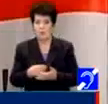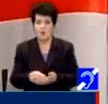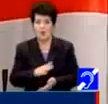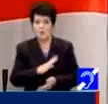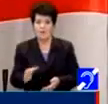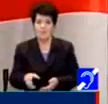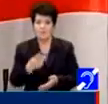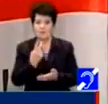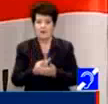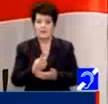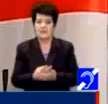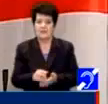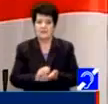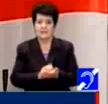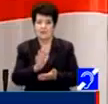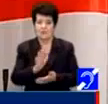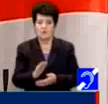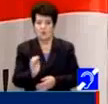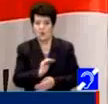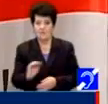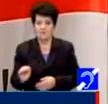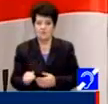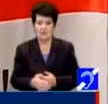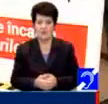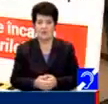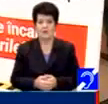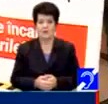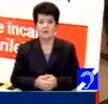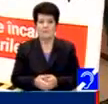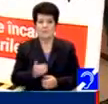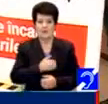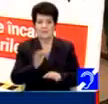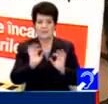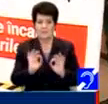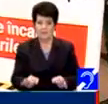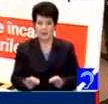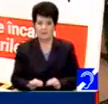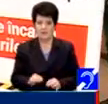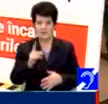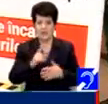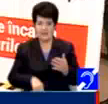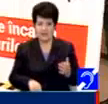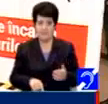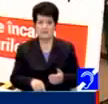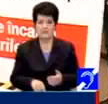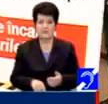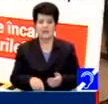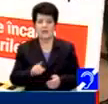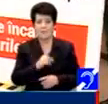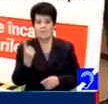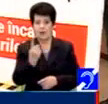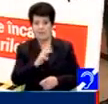fost prezentate, ni s-a refuzat oficial prin scrisoare de la Ministerul Afacerilor Interne. Мы хотим правды и надеемся от